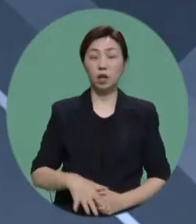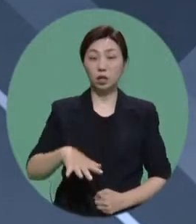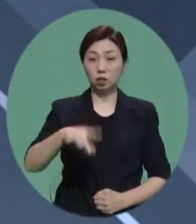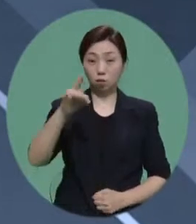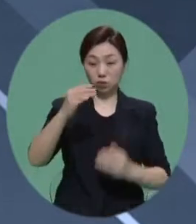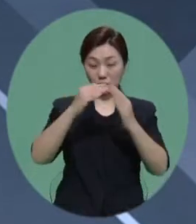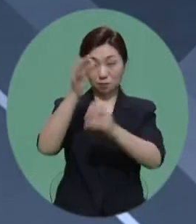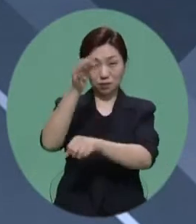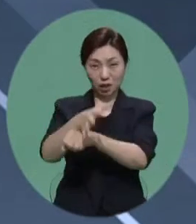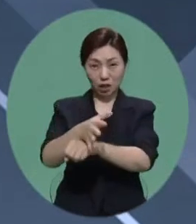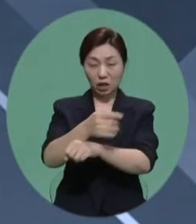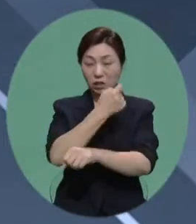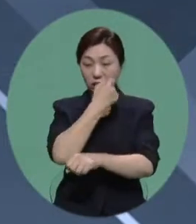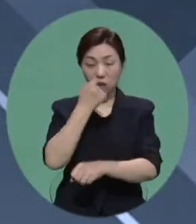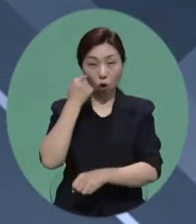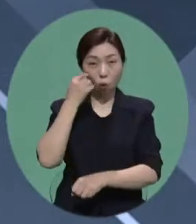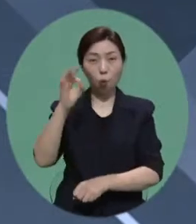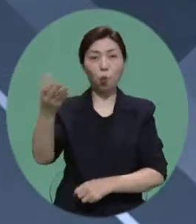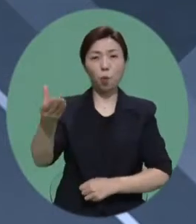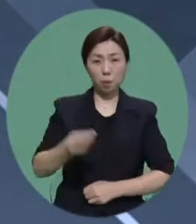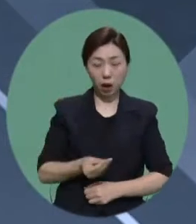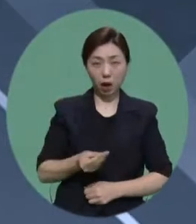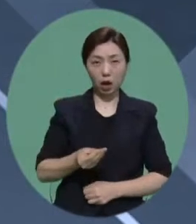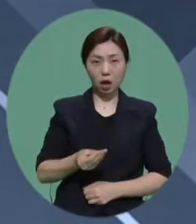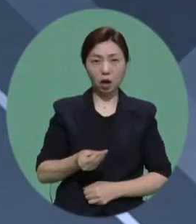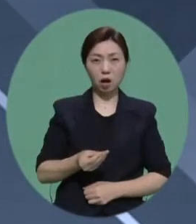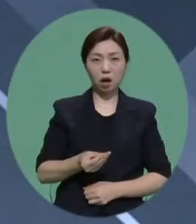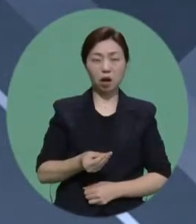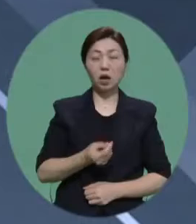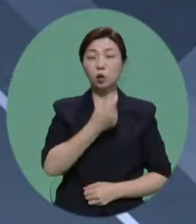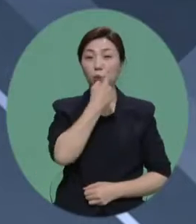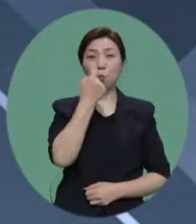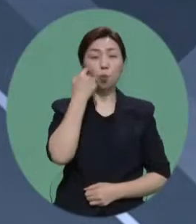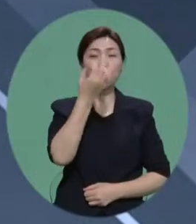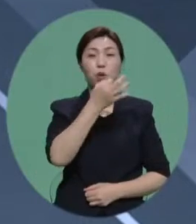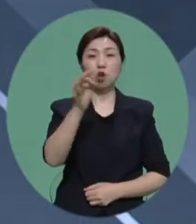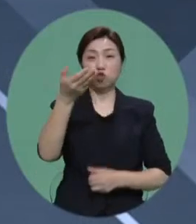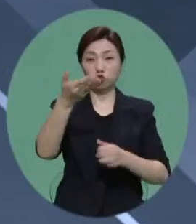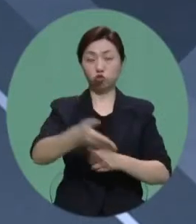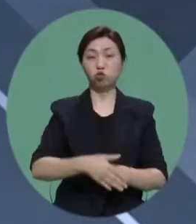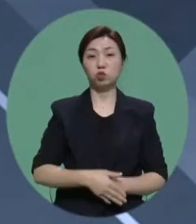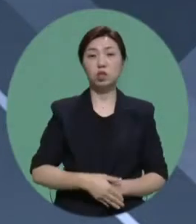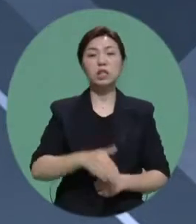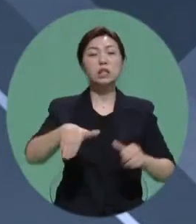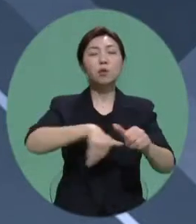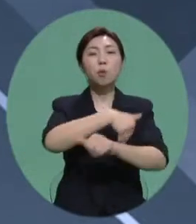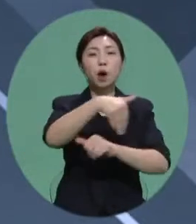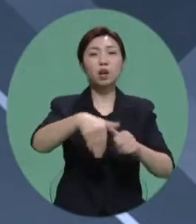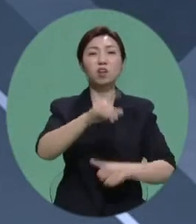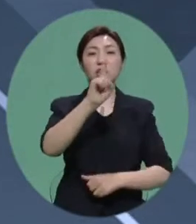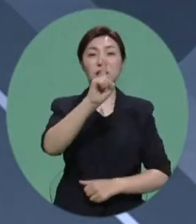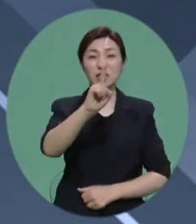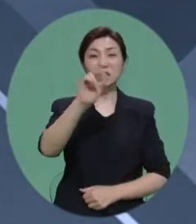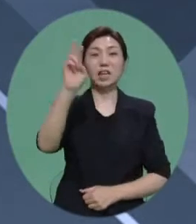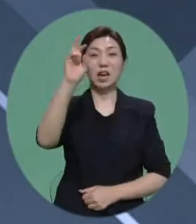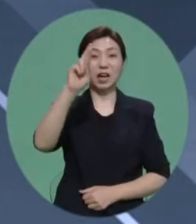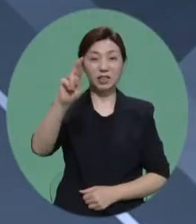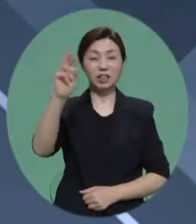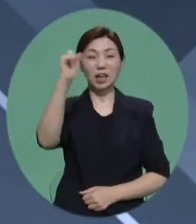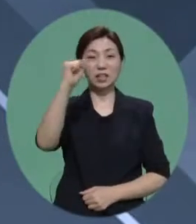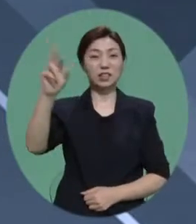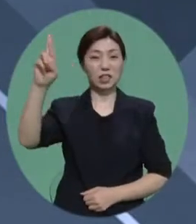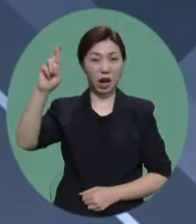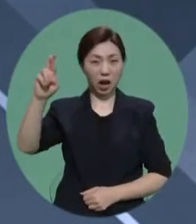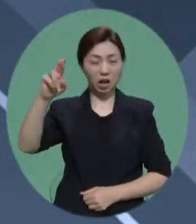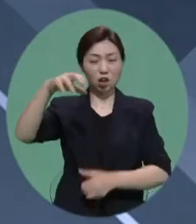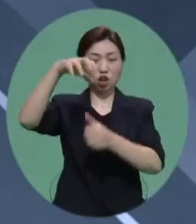대출 비율 90% 인정하고 또 장래 소독까지 인정해서 dsr 계산하고 그리고 월세 지원도